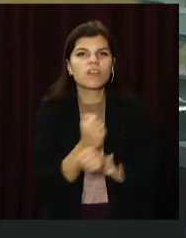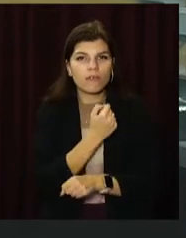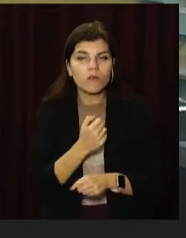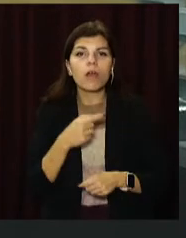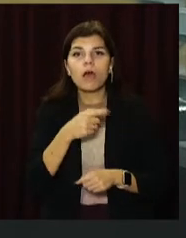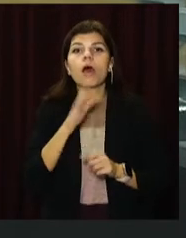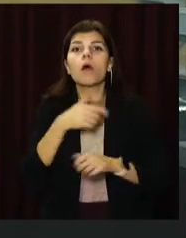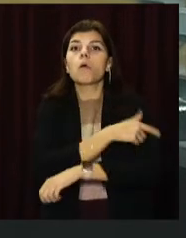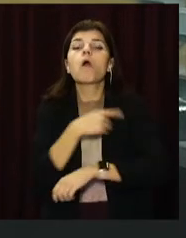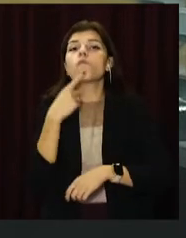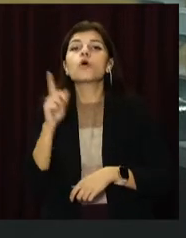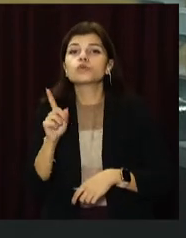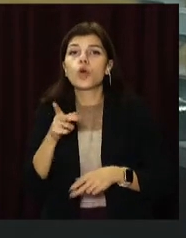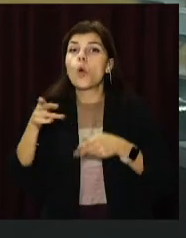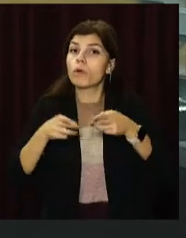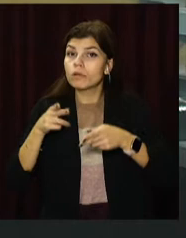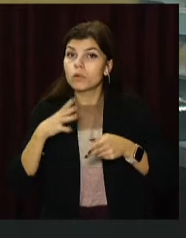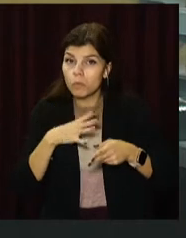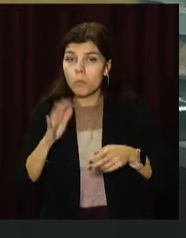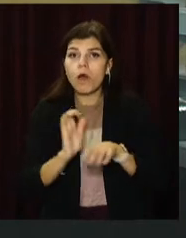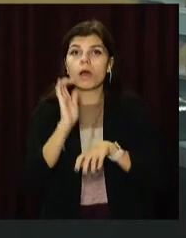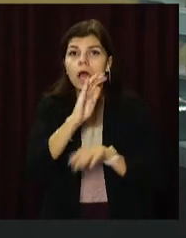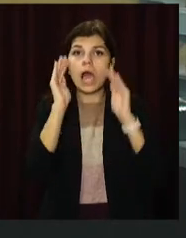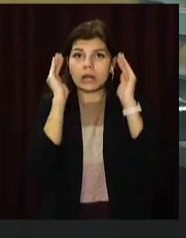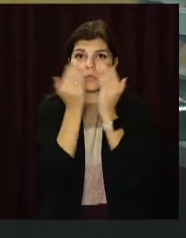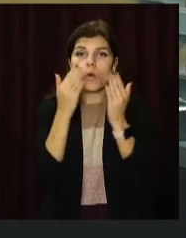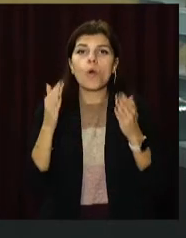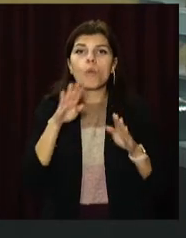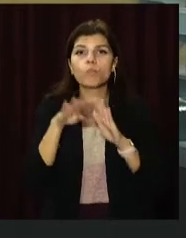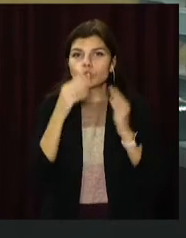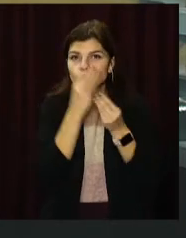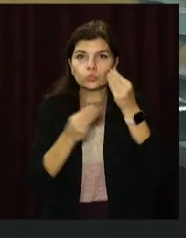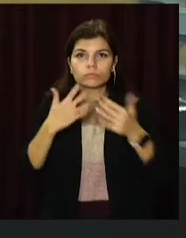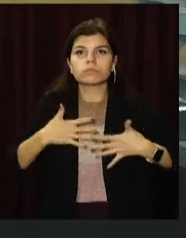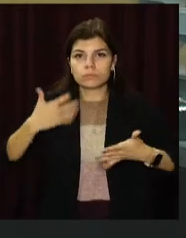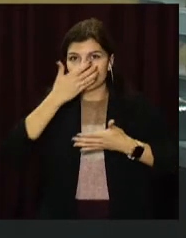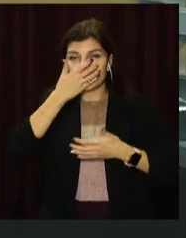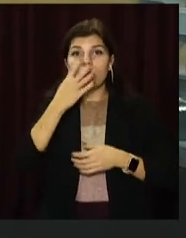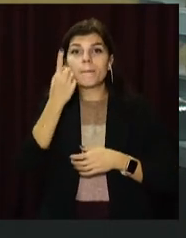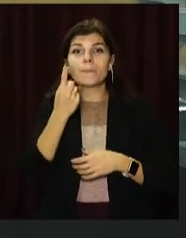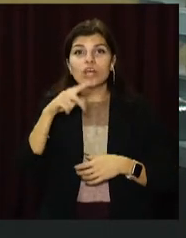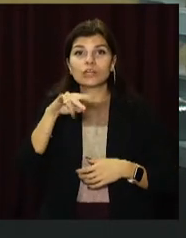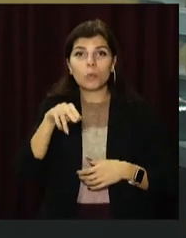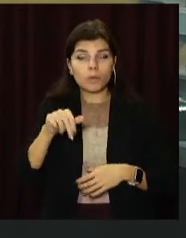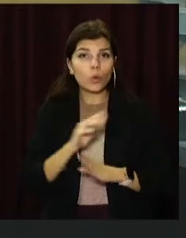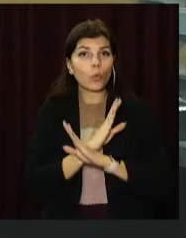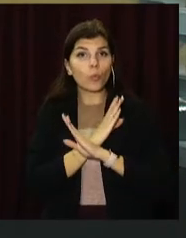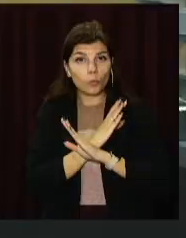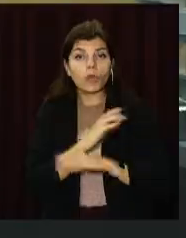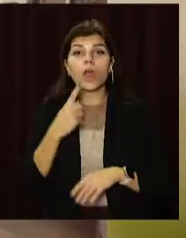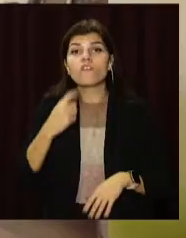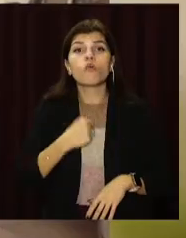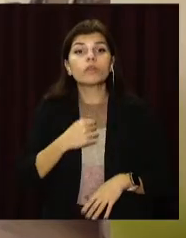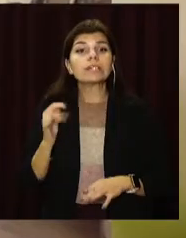зробили операцію, після чого перевели до реанімації під штучний кисень. 1 листопада строковик помер. Відомо, що солдат